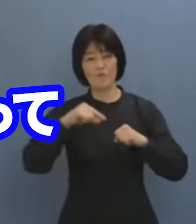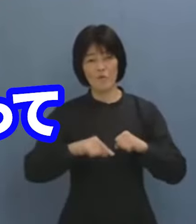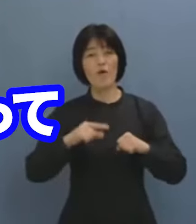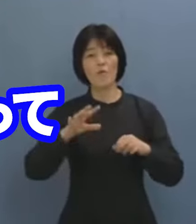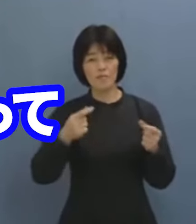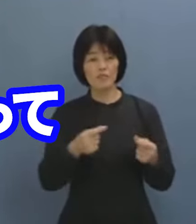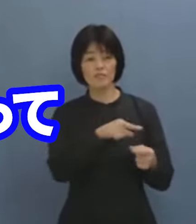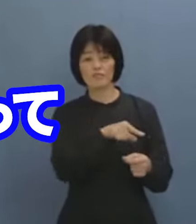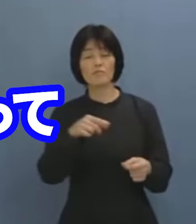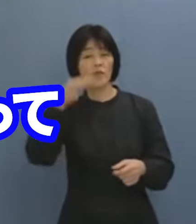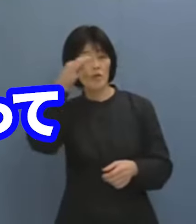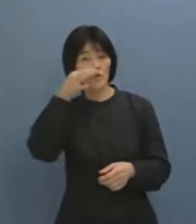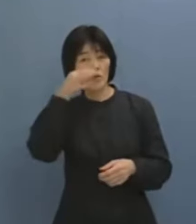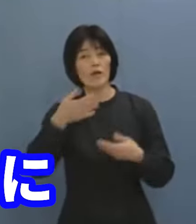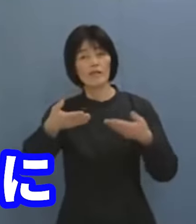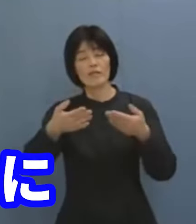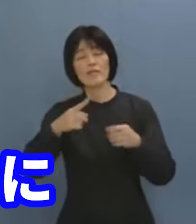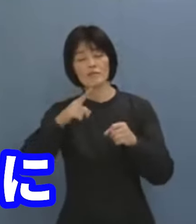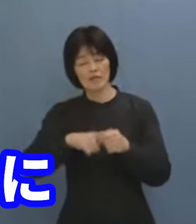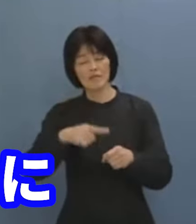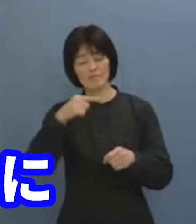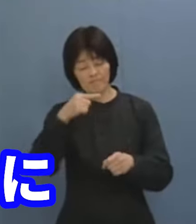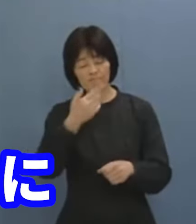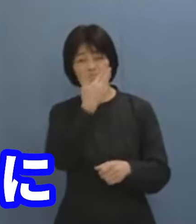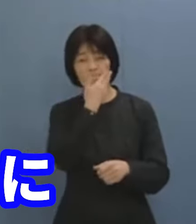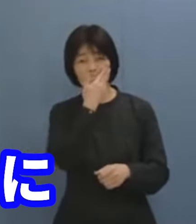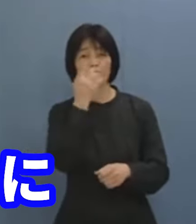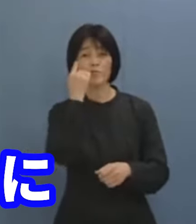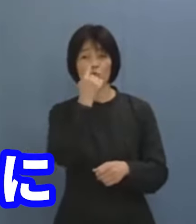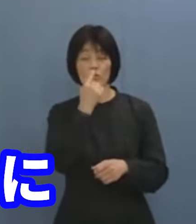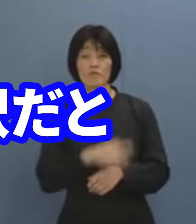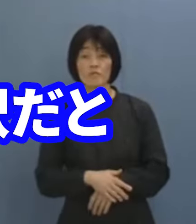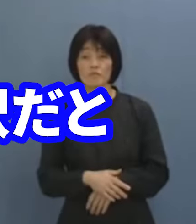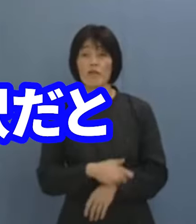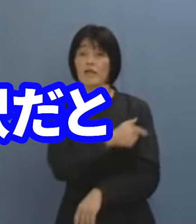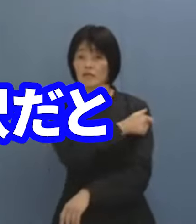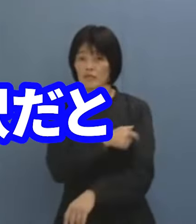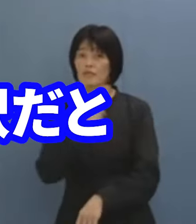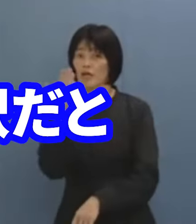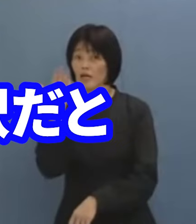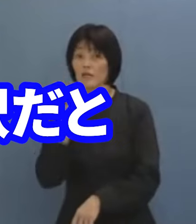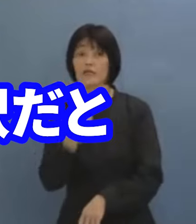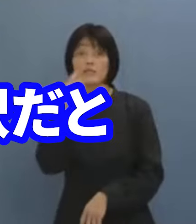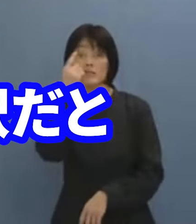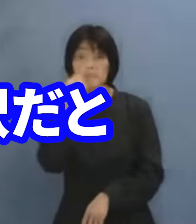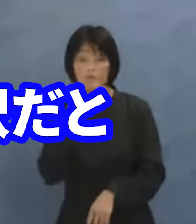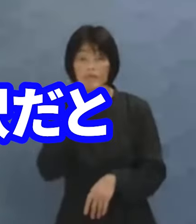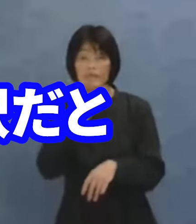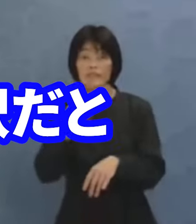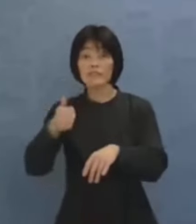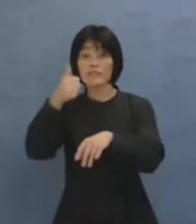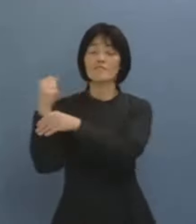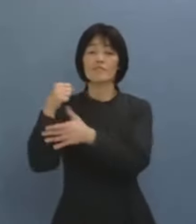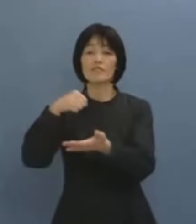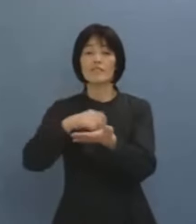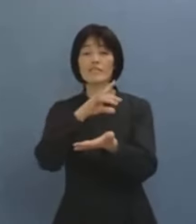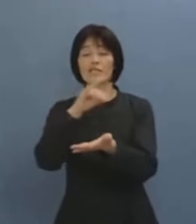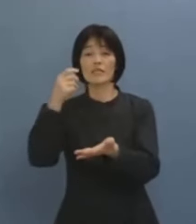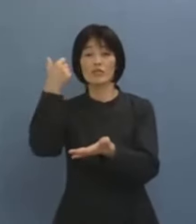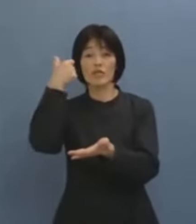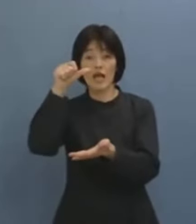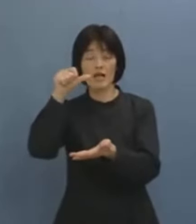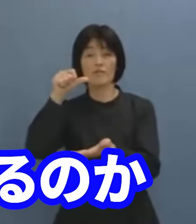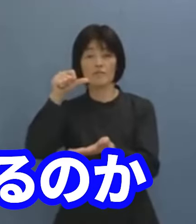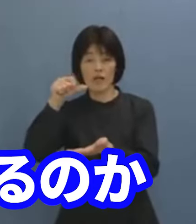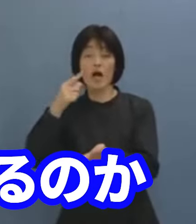大事だというふうに思っています、ね。 もし決議案が出た場合に知事が取れる行動って二択だと思うんですけど、それ出て